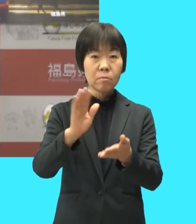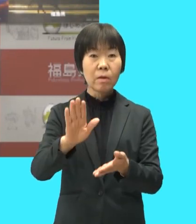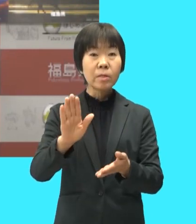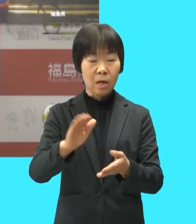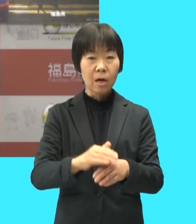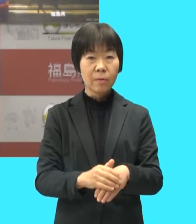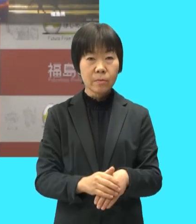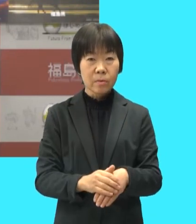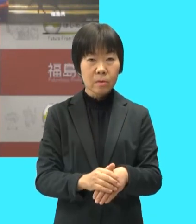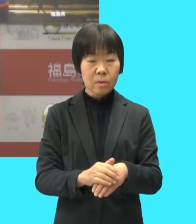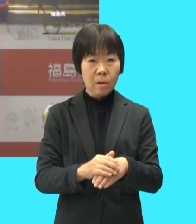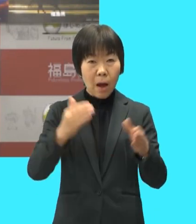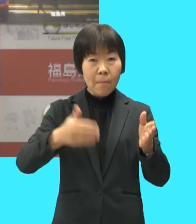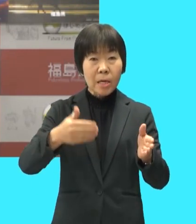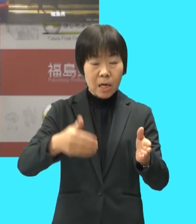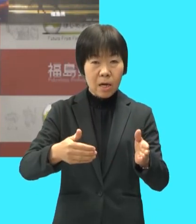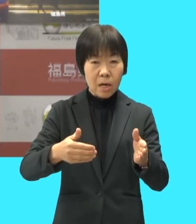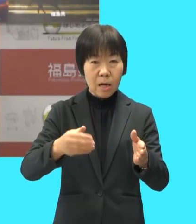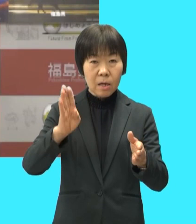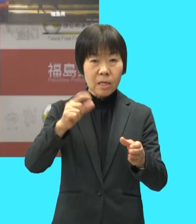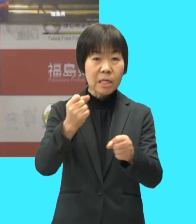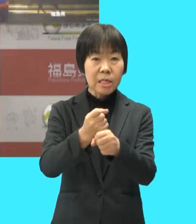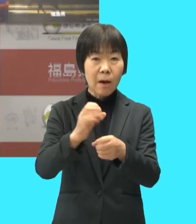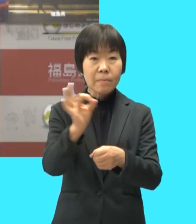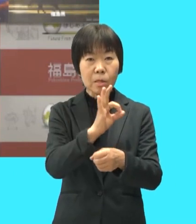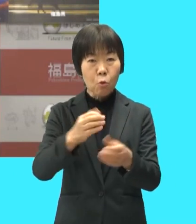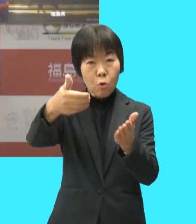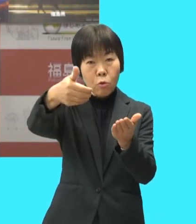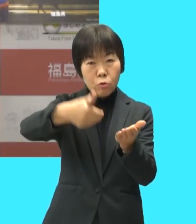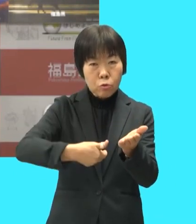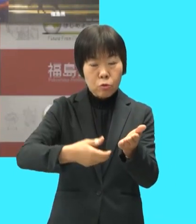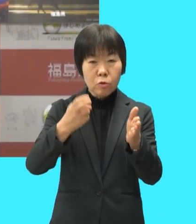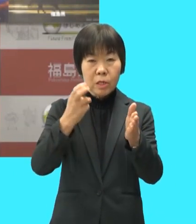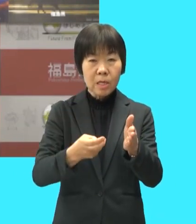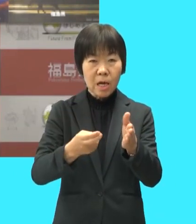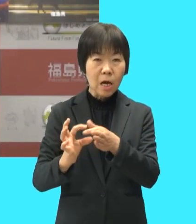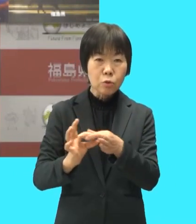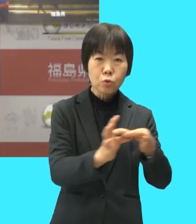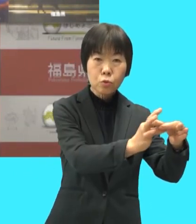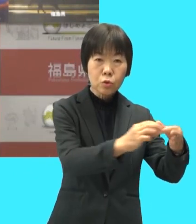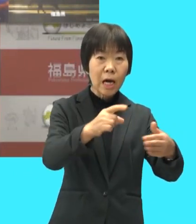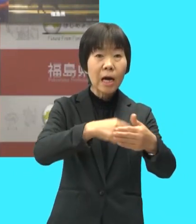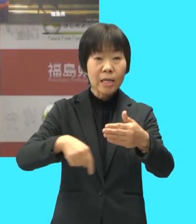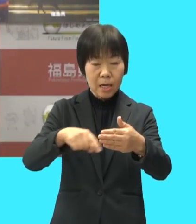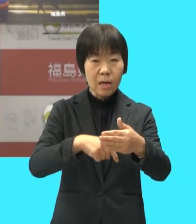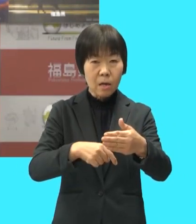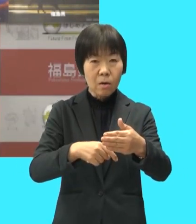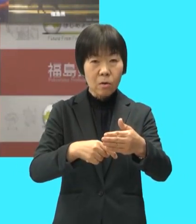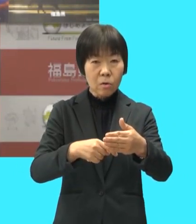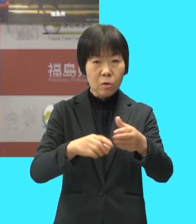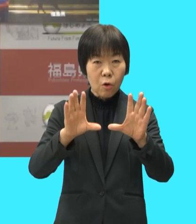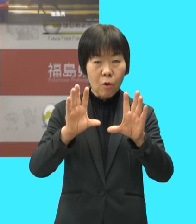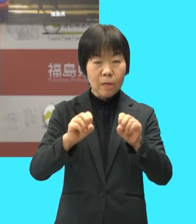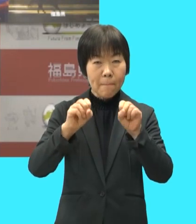が、いまだにこう県産品のですね、輸入規制が続く中で今後知事ですね、この撤廃に向け